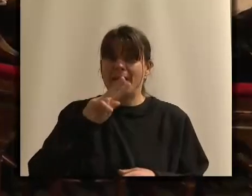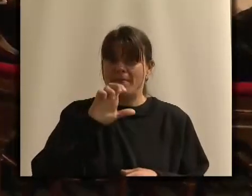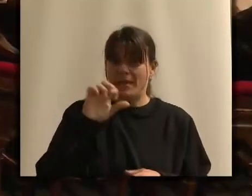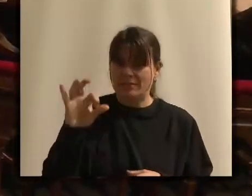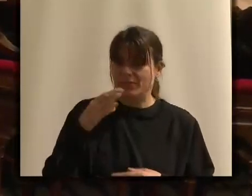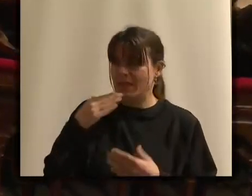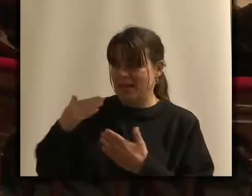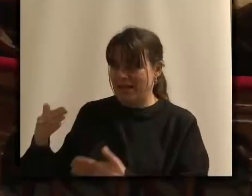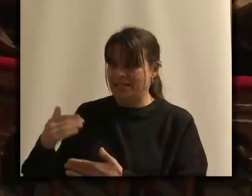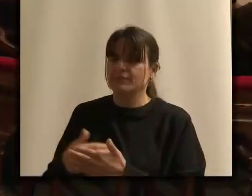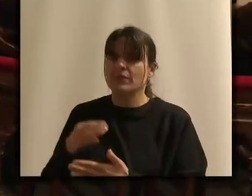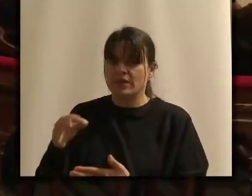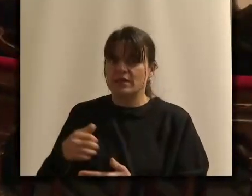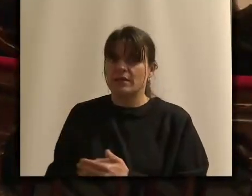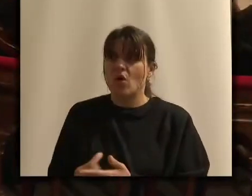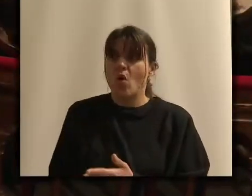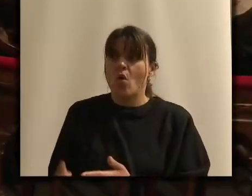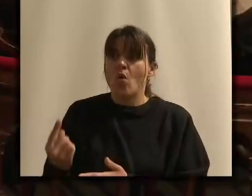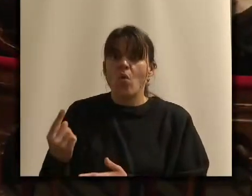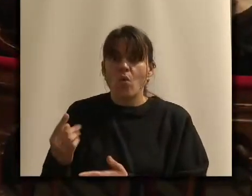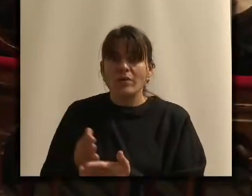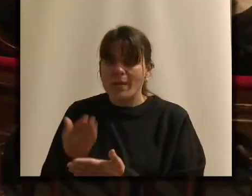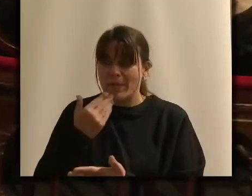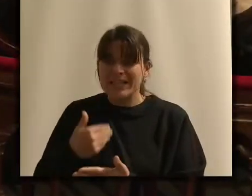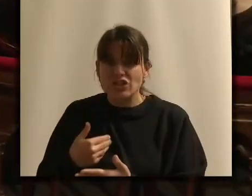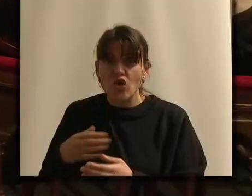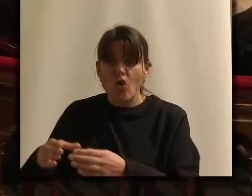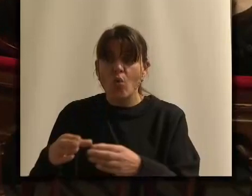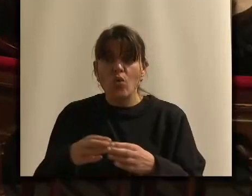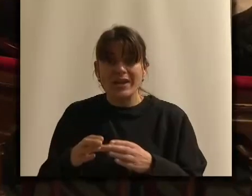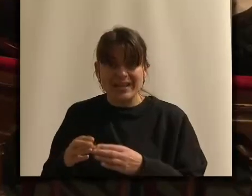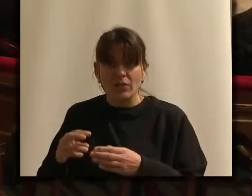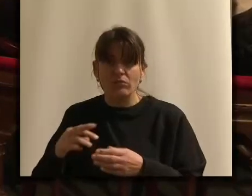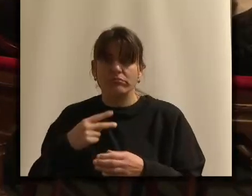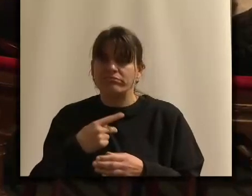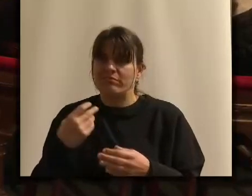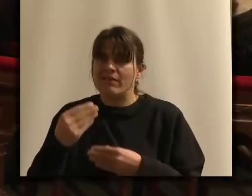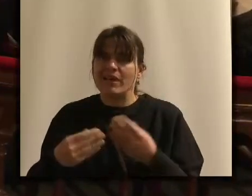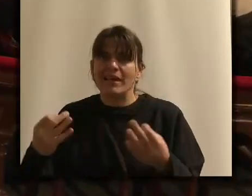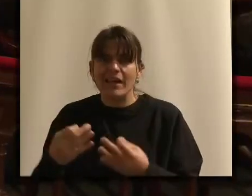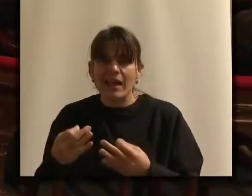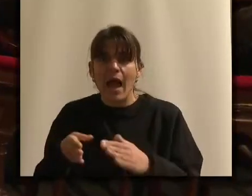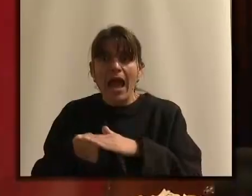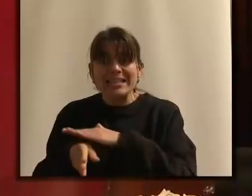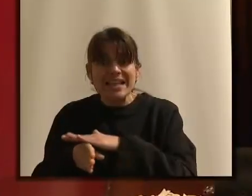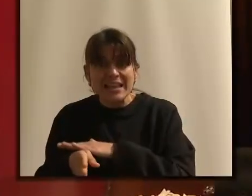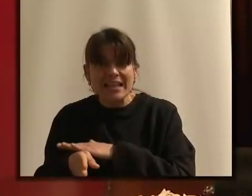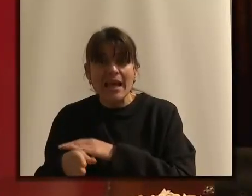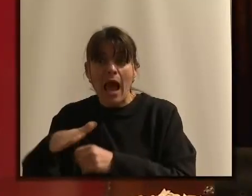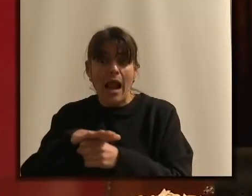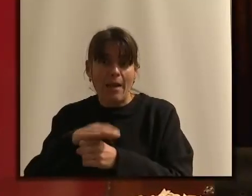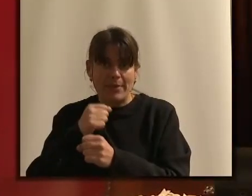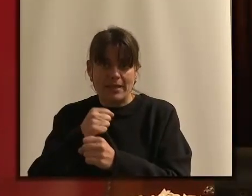Gràcies. Sí, un dels eixos de la petició dels col·lectius trans ha estat el fet de poder accedir al mercat de treball.